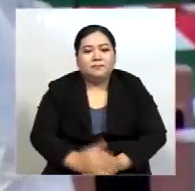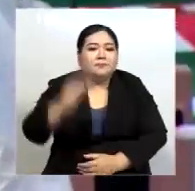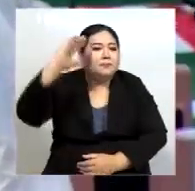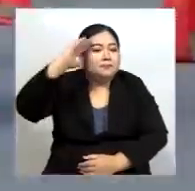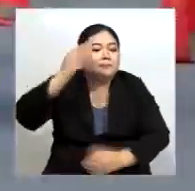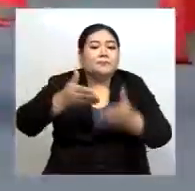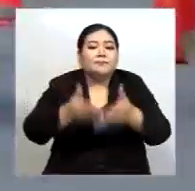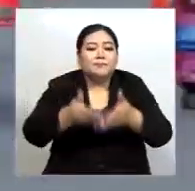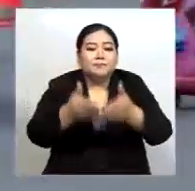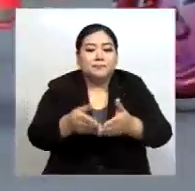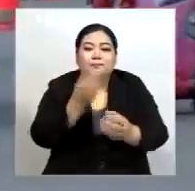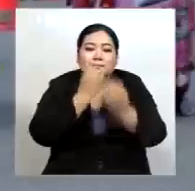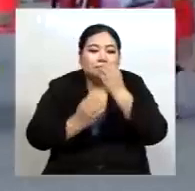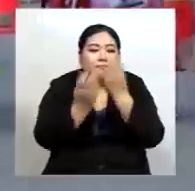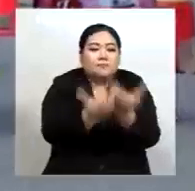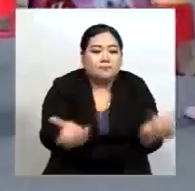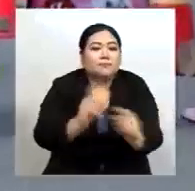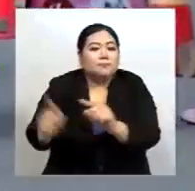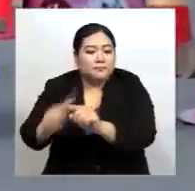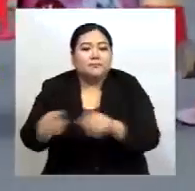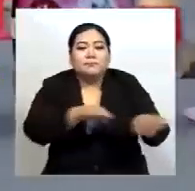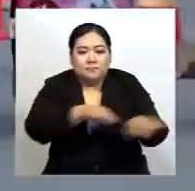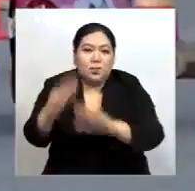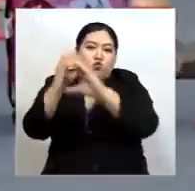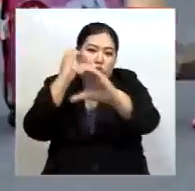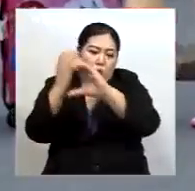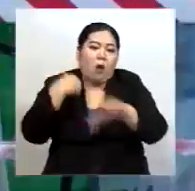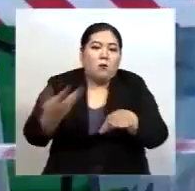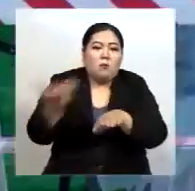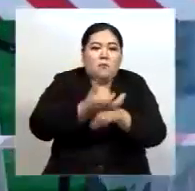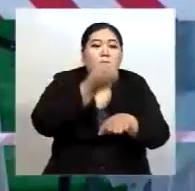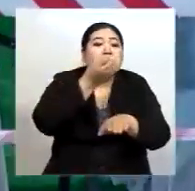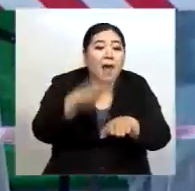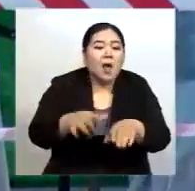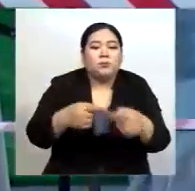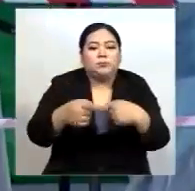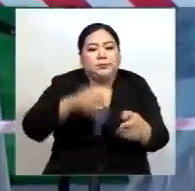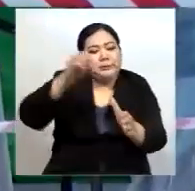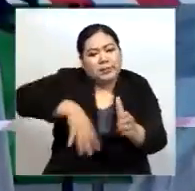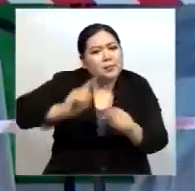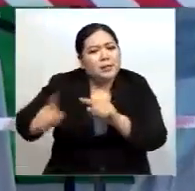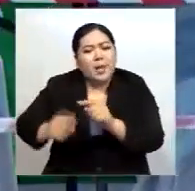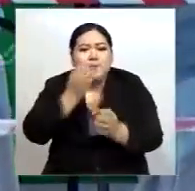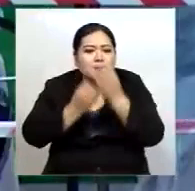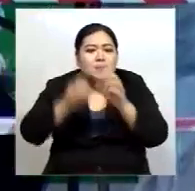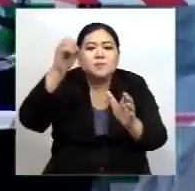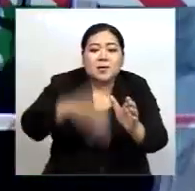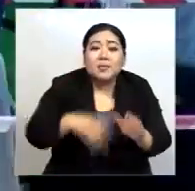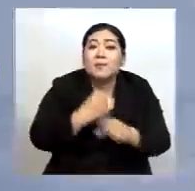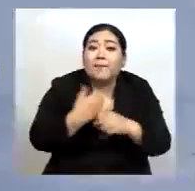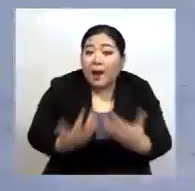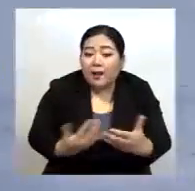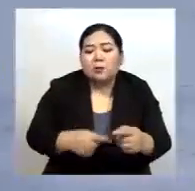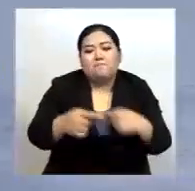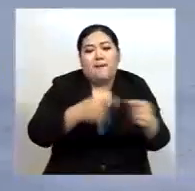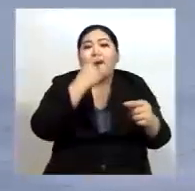ทัพเรือได้มีการจัดเตรียมอาหารเครื่องดื่มไว้พร้อมบนรถอยู่แล้วส่วนการจัดการขยะที่เกิดขึ้นระหว่างเดินทางจะถูกนำไปใส่